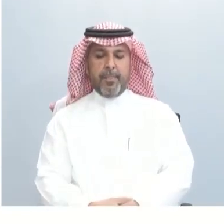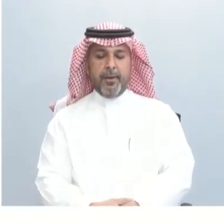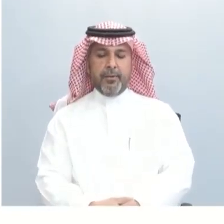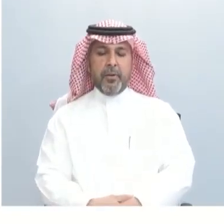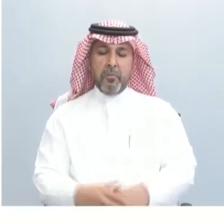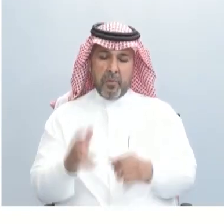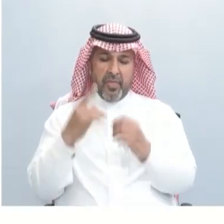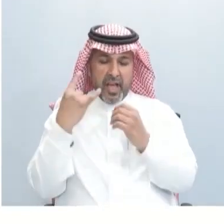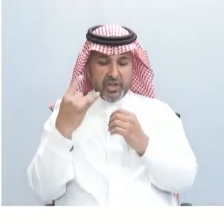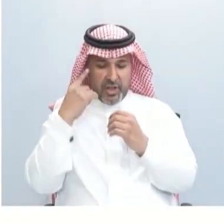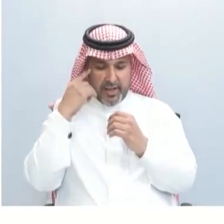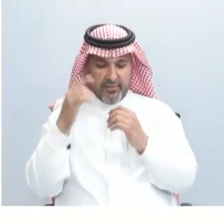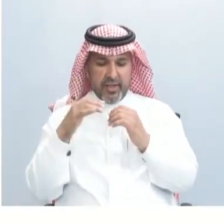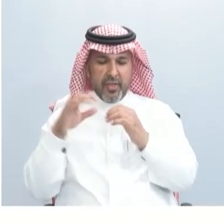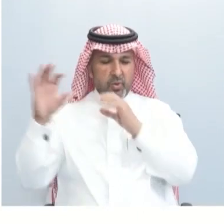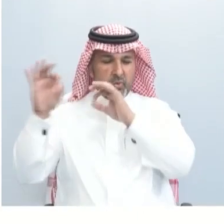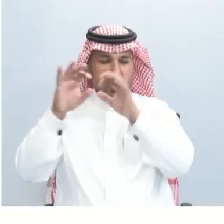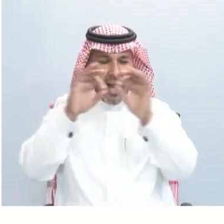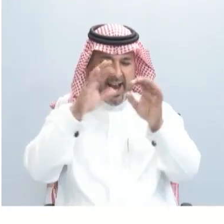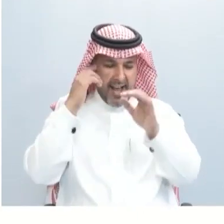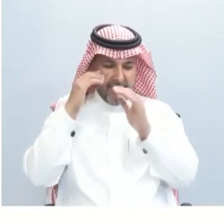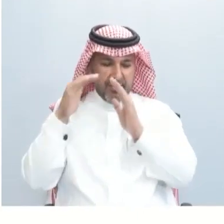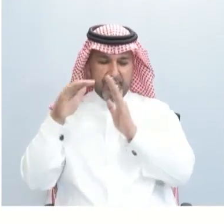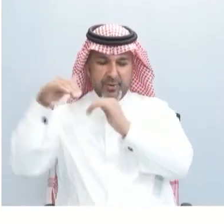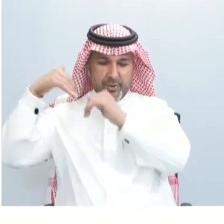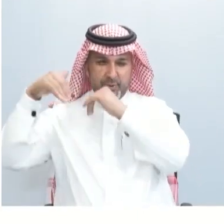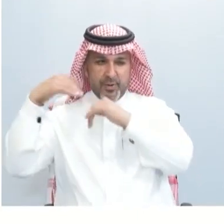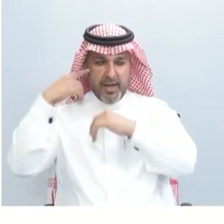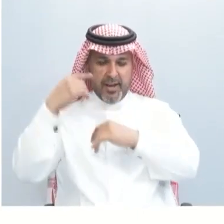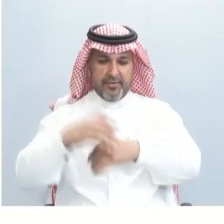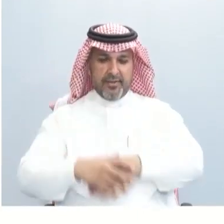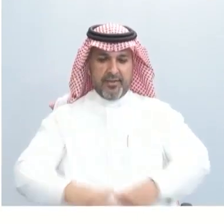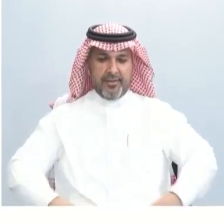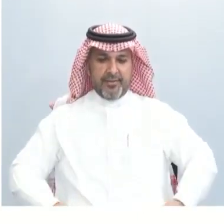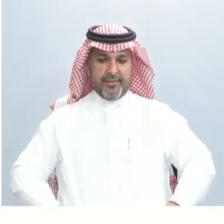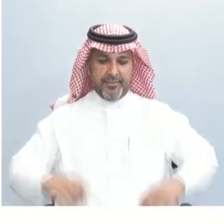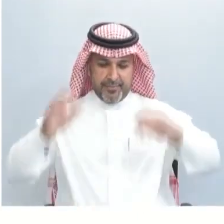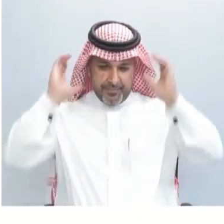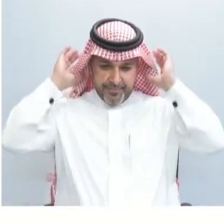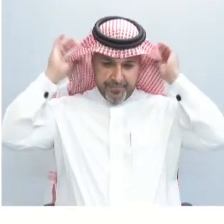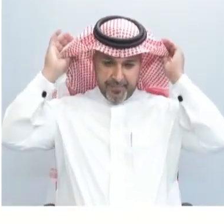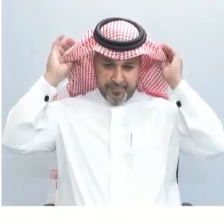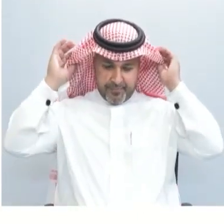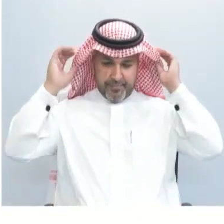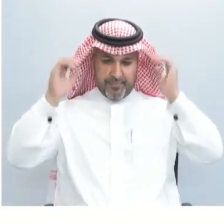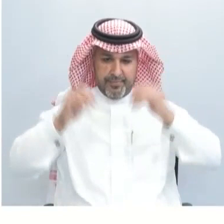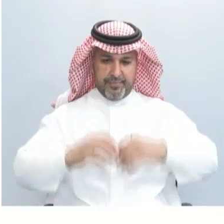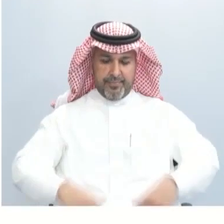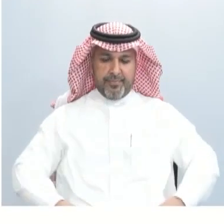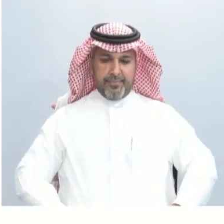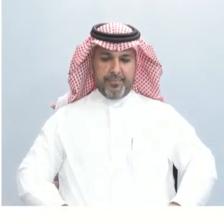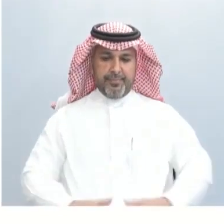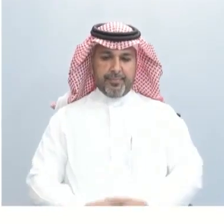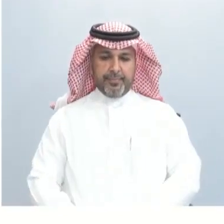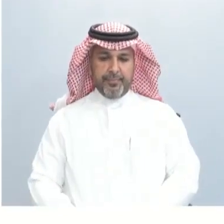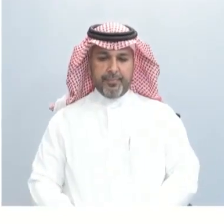عدد اختيار الطرائق الممكنه ل طبعا هذه لصفر وهذه لجائزه واحده وهذه لجائزتين وهذه لثلاث